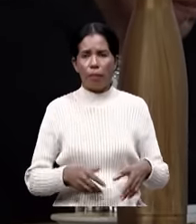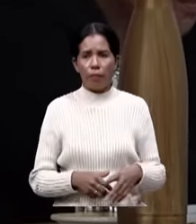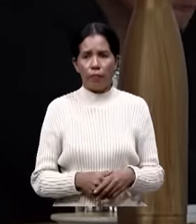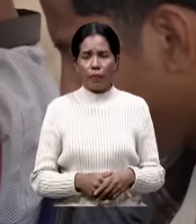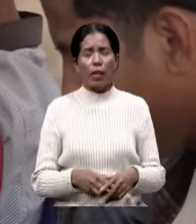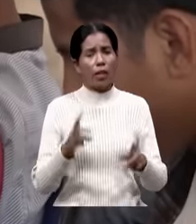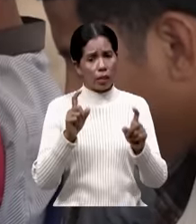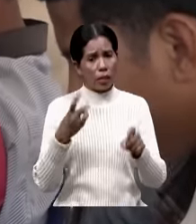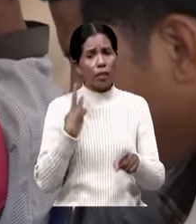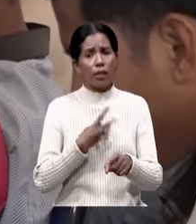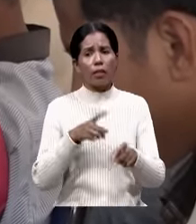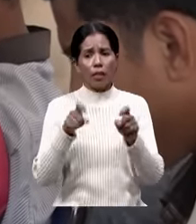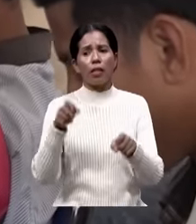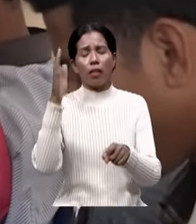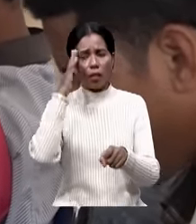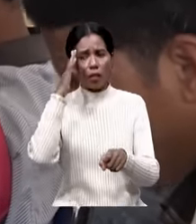Rekonyesa kata